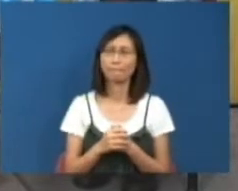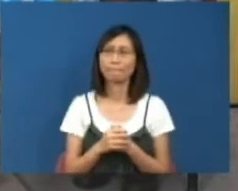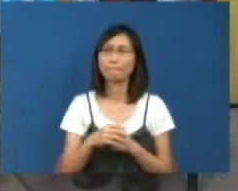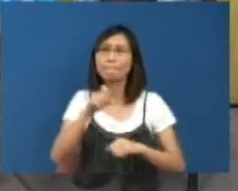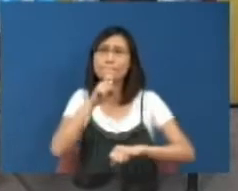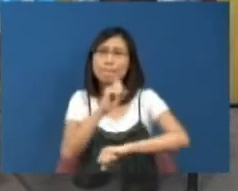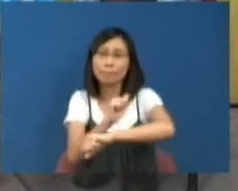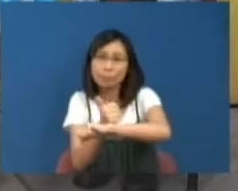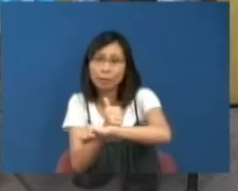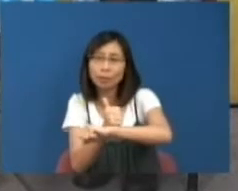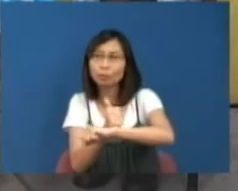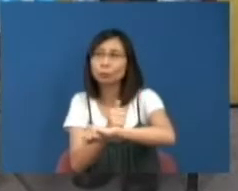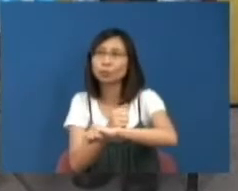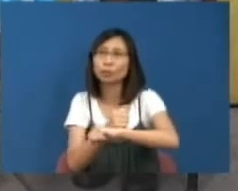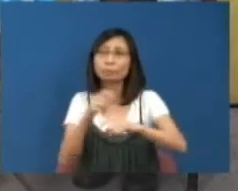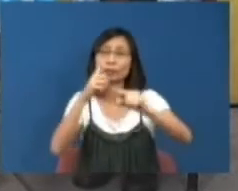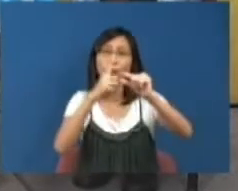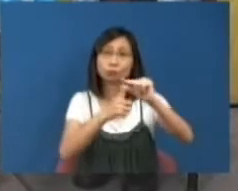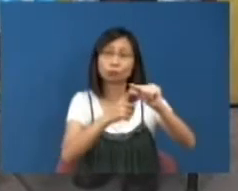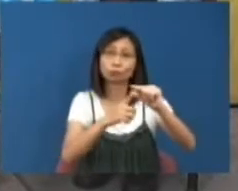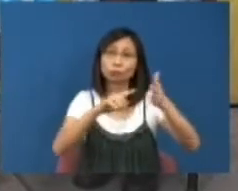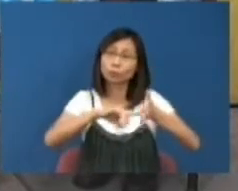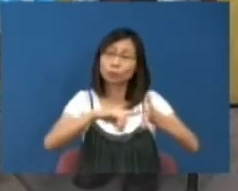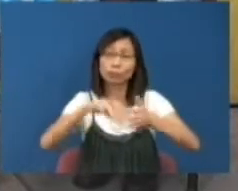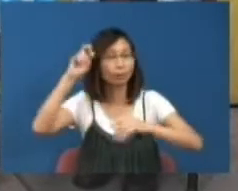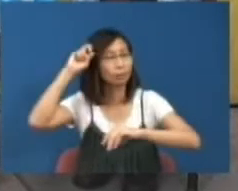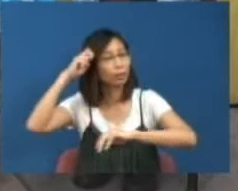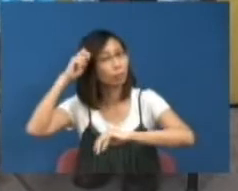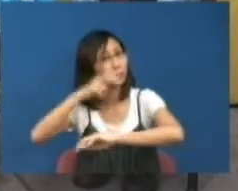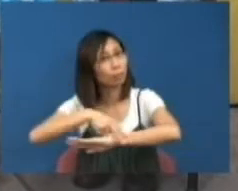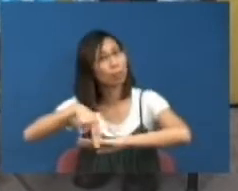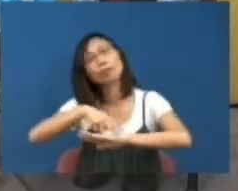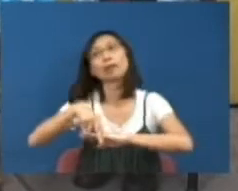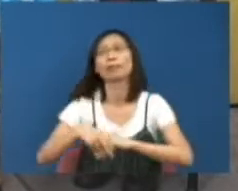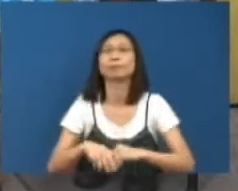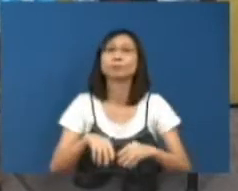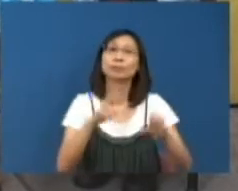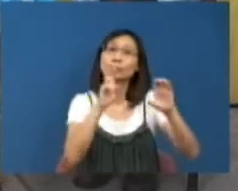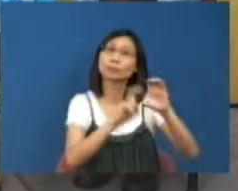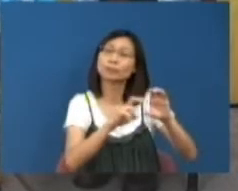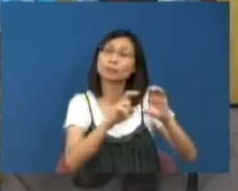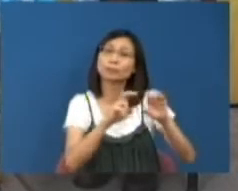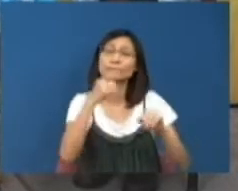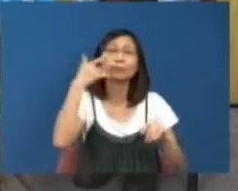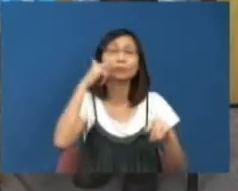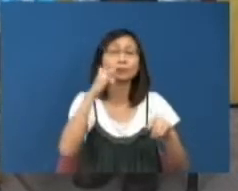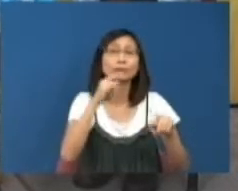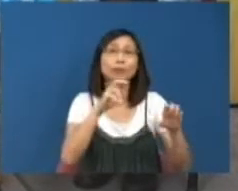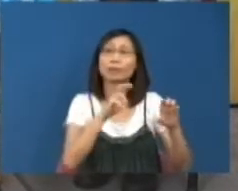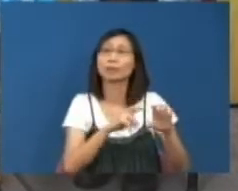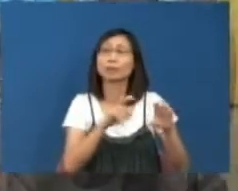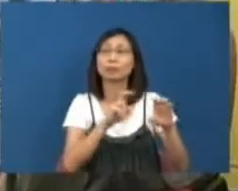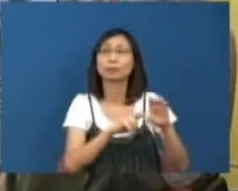係中電咧話計劃喺我哋香港新界嘅東南，即係西貢、牛